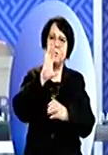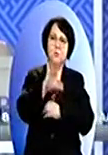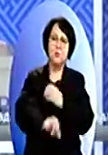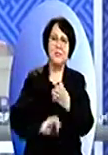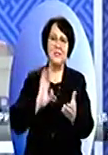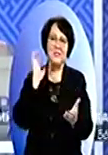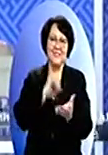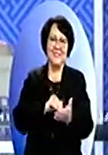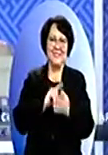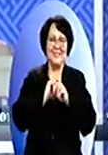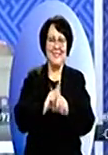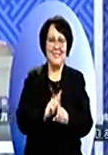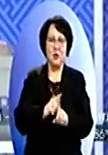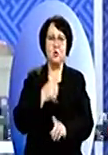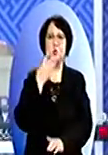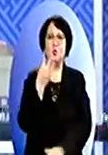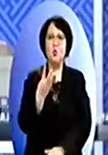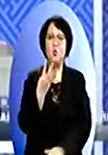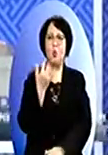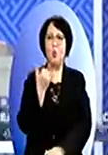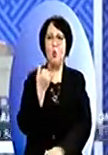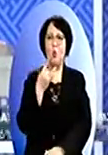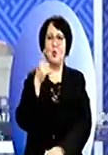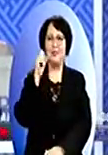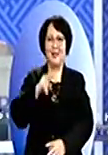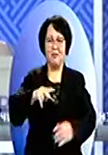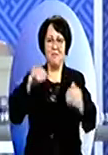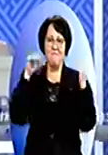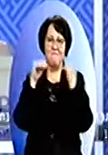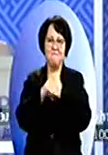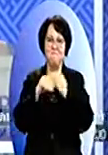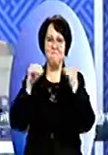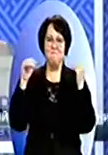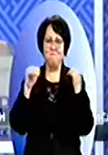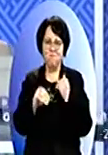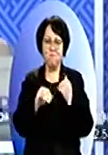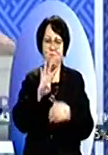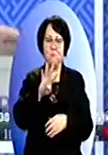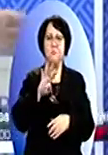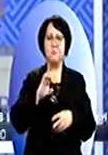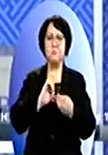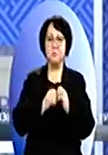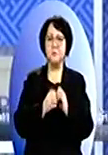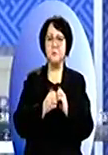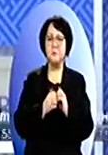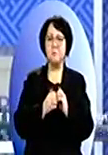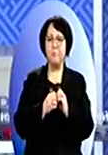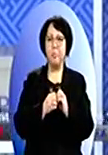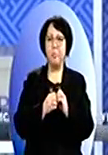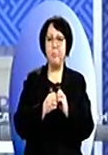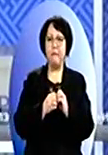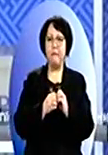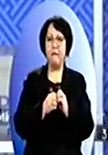нийцсэн дөрвөн урсгалтай хөндлөн огтлог одоо гүүрэн замаар дээгүүр дагуураа гардаг гэсэн үг шүү дээ. Ийм